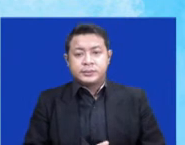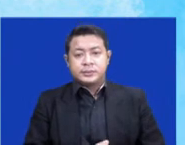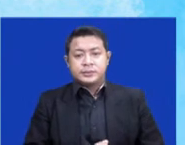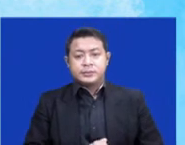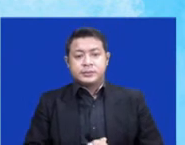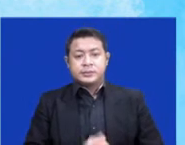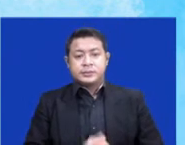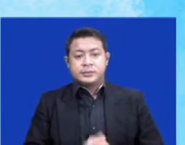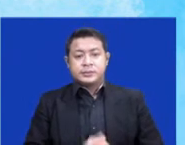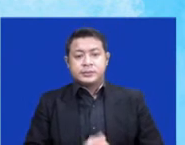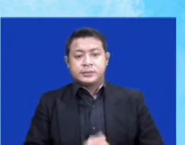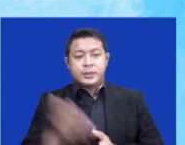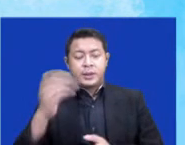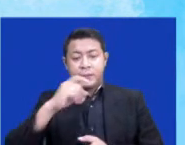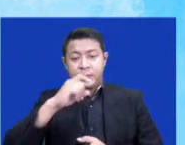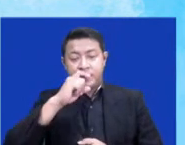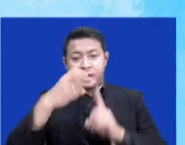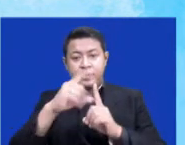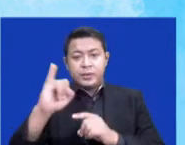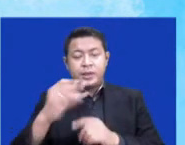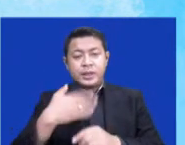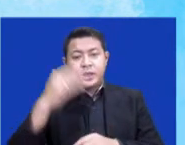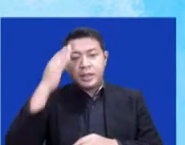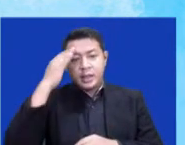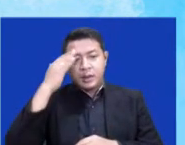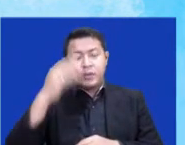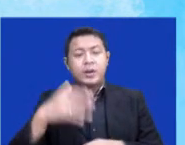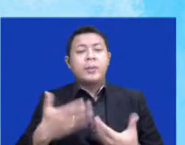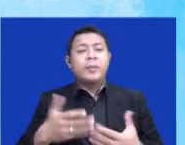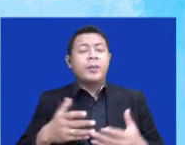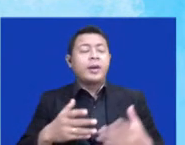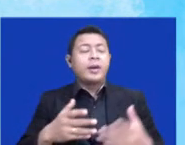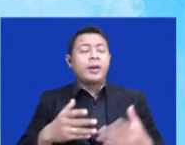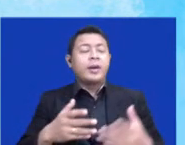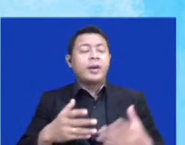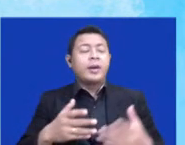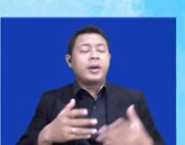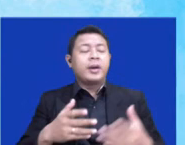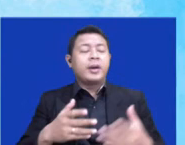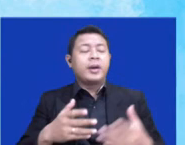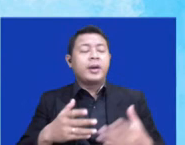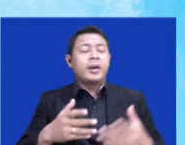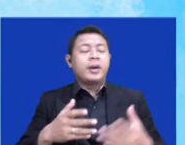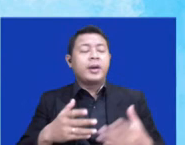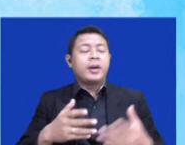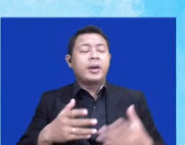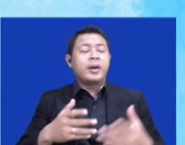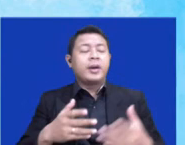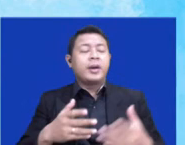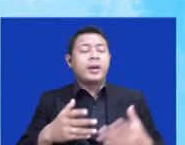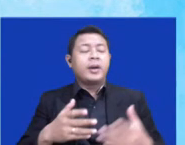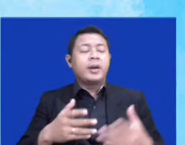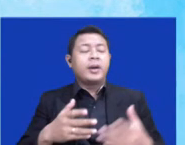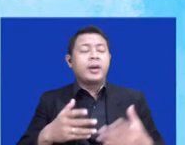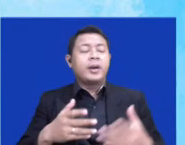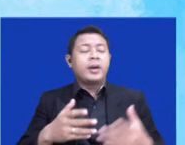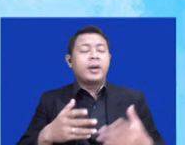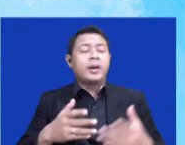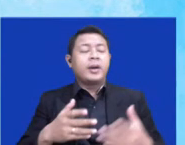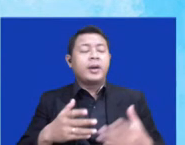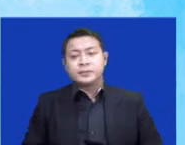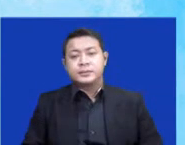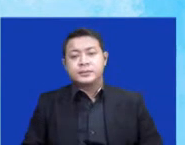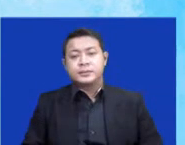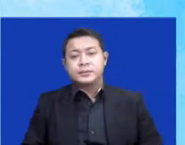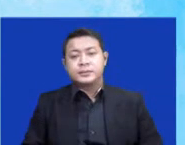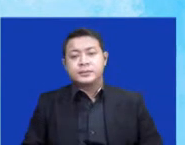tentu kita ingin tahu ya di periode kedua ini apa yang kemudian akan dilakukan, Pak? Ya,